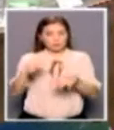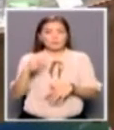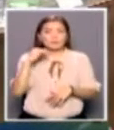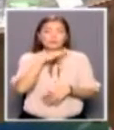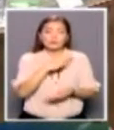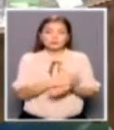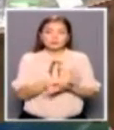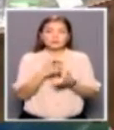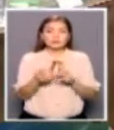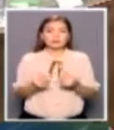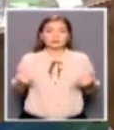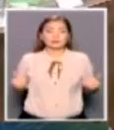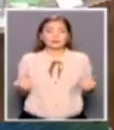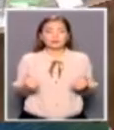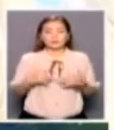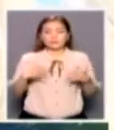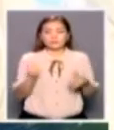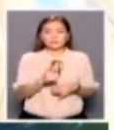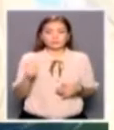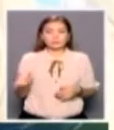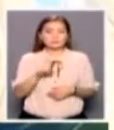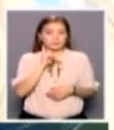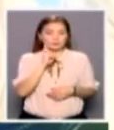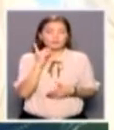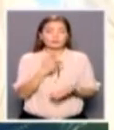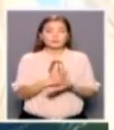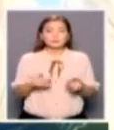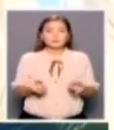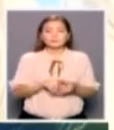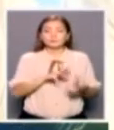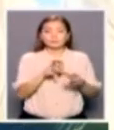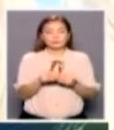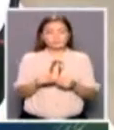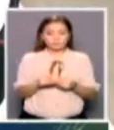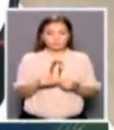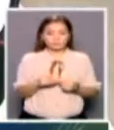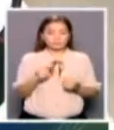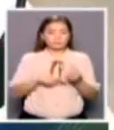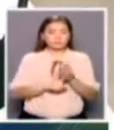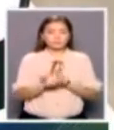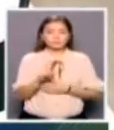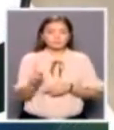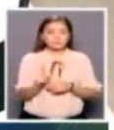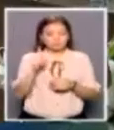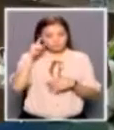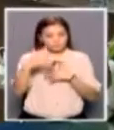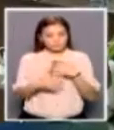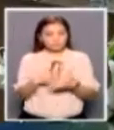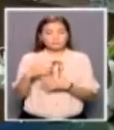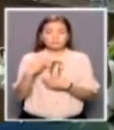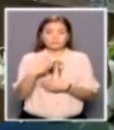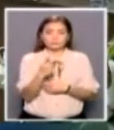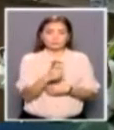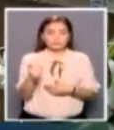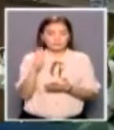көп. Өкініштісі сол, басым бөлігі жастар. Дегенмен нәтижеде жоқ емес. Жыл басынан бері түзу жолдан адасқан